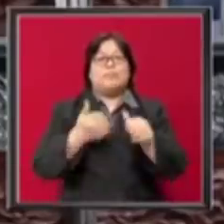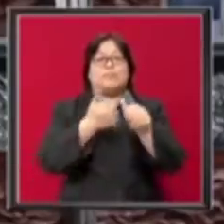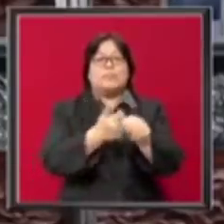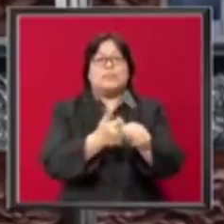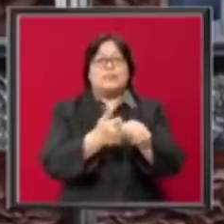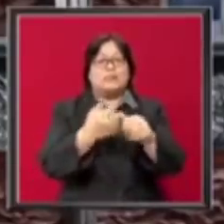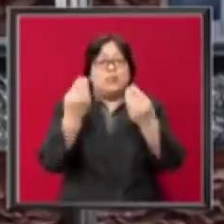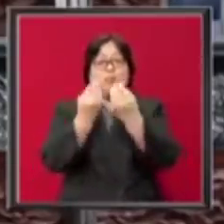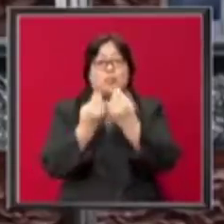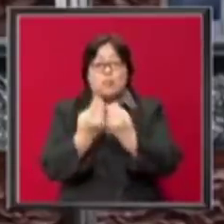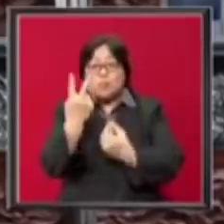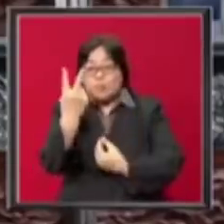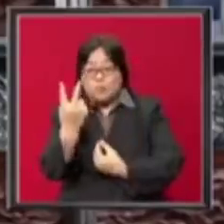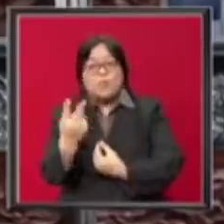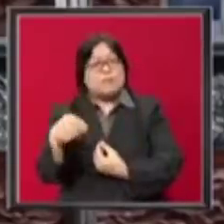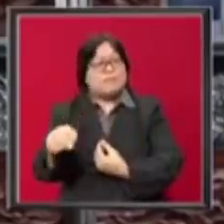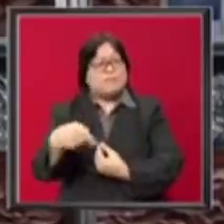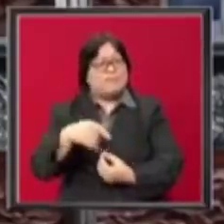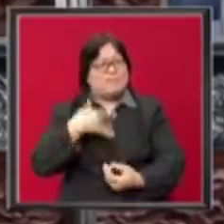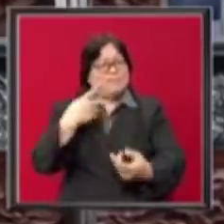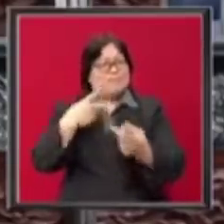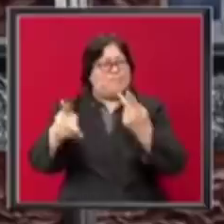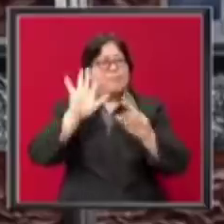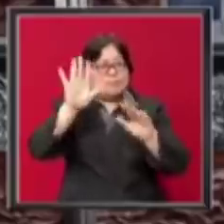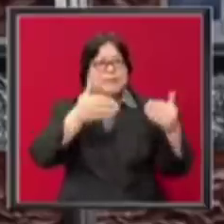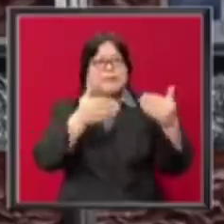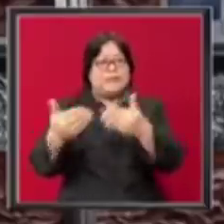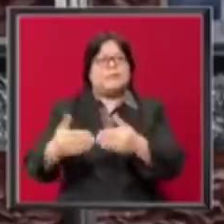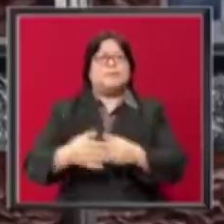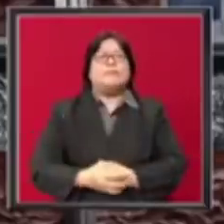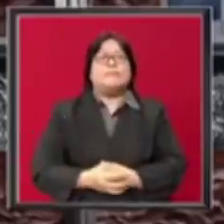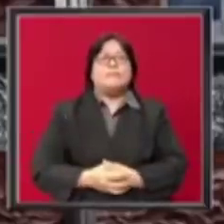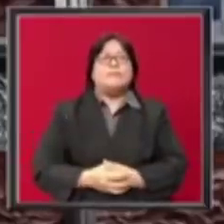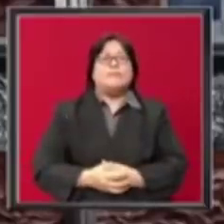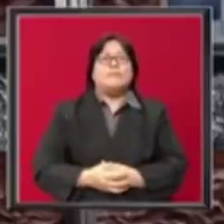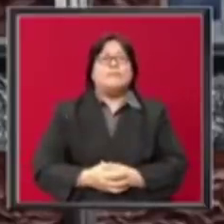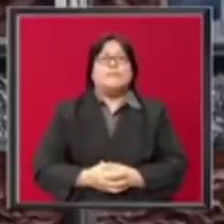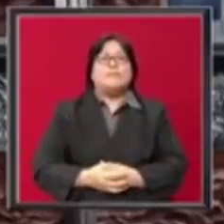berdasar dua perkiraan ini saja tidak munasabah. Saya sambung lagi umpamanya.